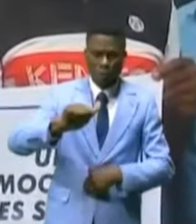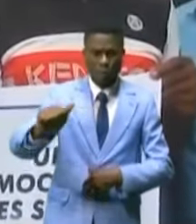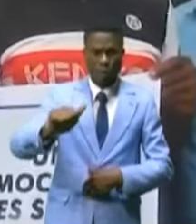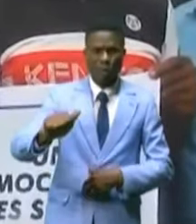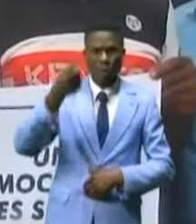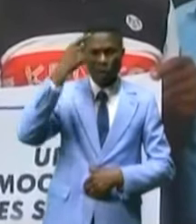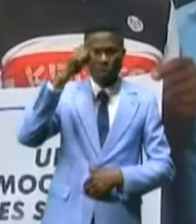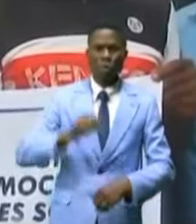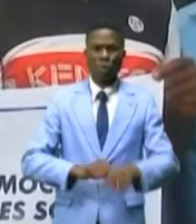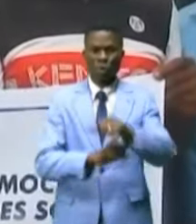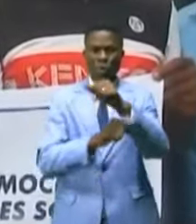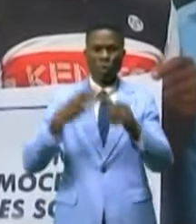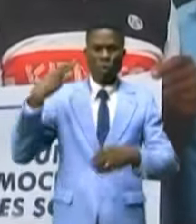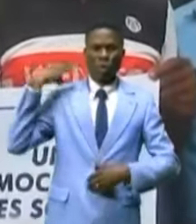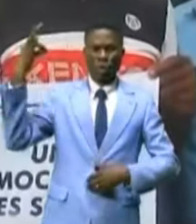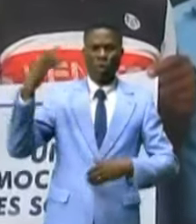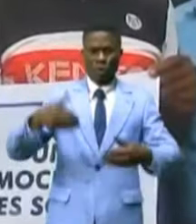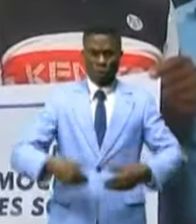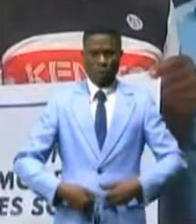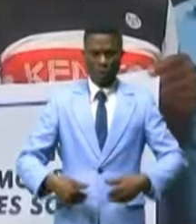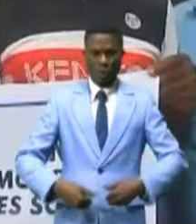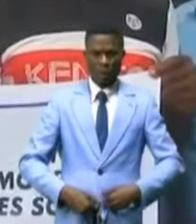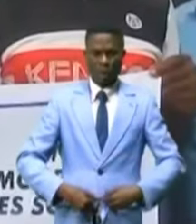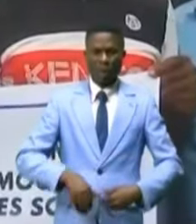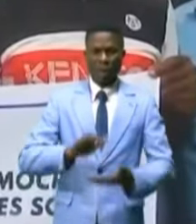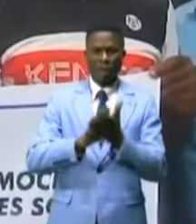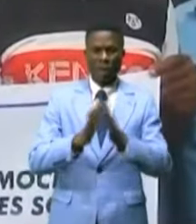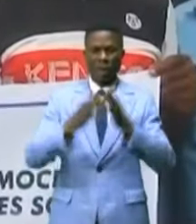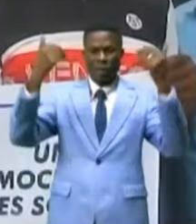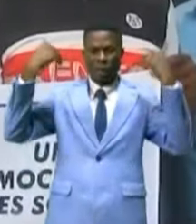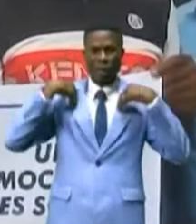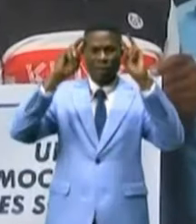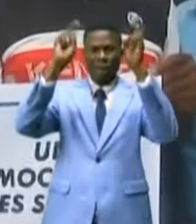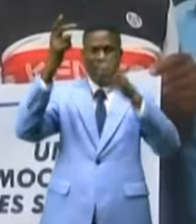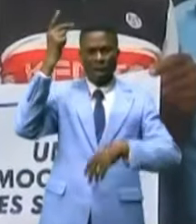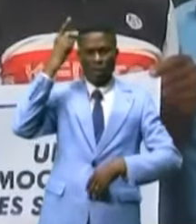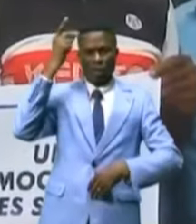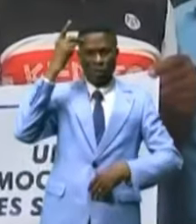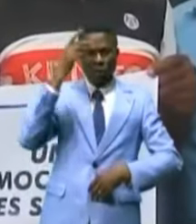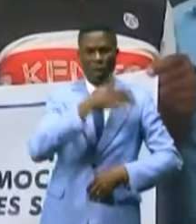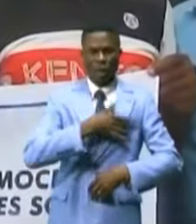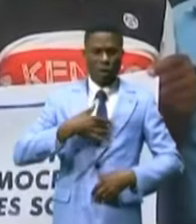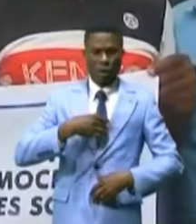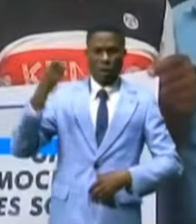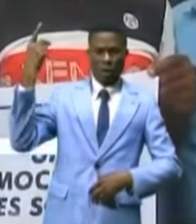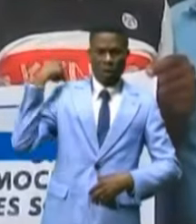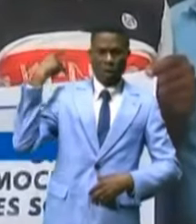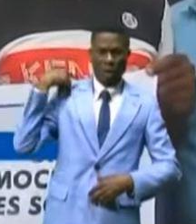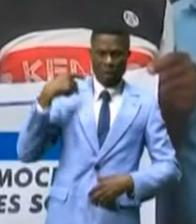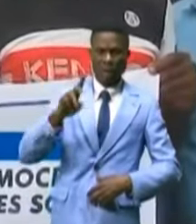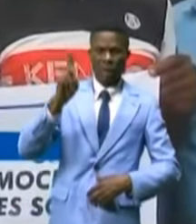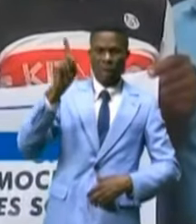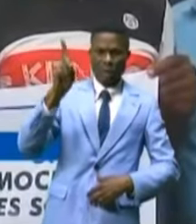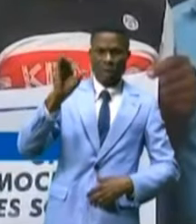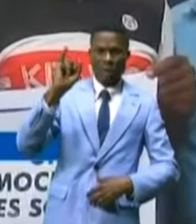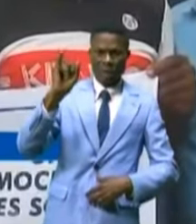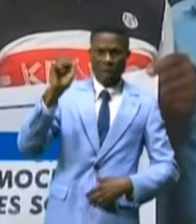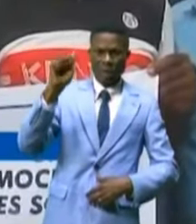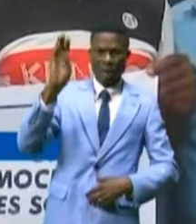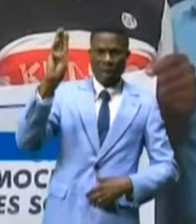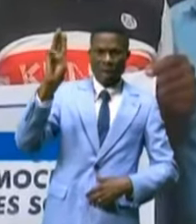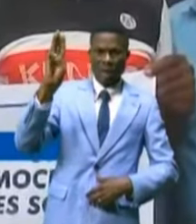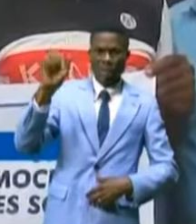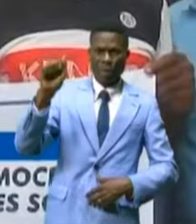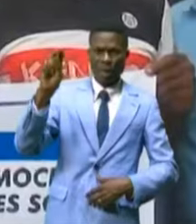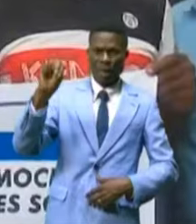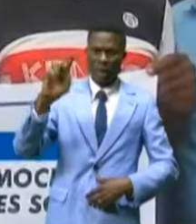en soutien au candidat de la jeunesse à la tête de la ville de Kinshasa en la personne de l'honorable Diabanja Mwananene et lui prions d'avoir